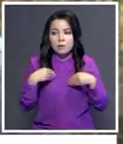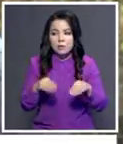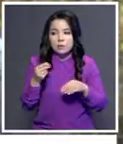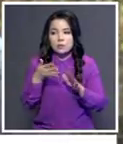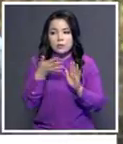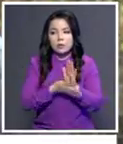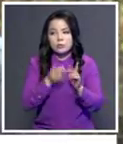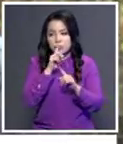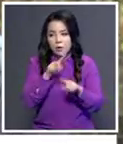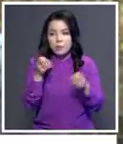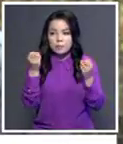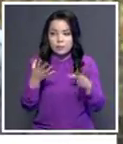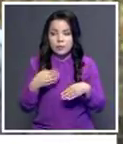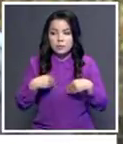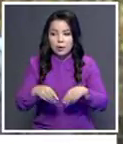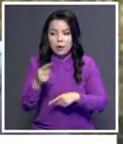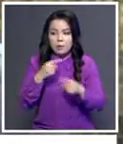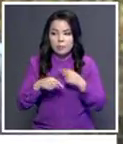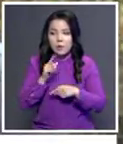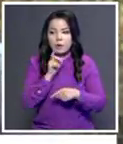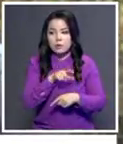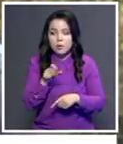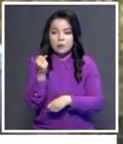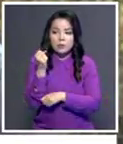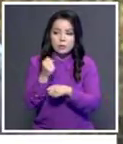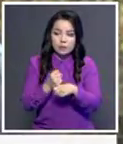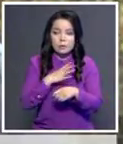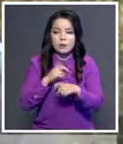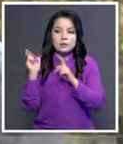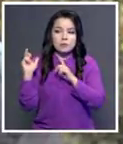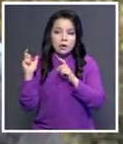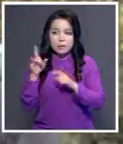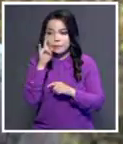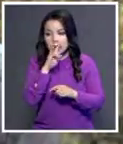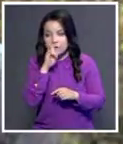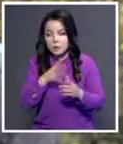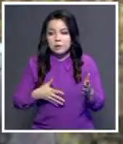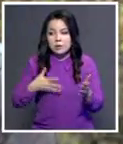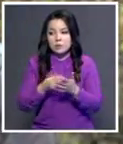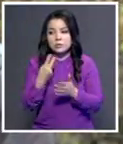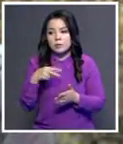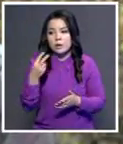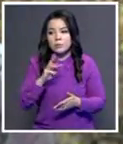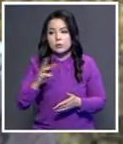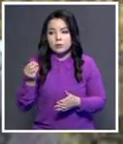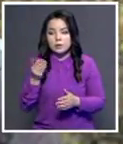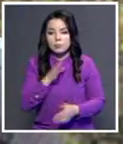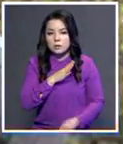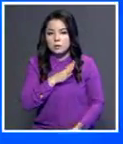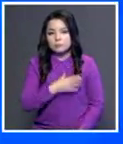қаражат жұмсалмайды. Тек оны отырғызатын жұмысшыларға, тасымалдайтын техника мен жанар-жағармайға 22 миллион теңге бөлінді.